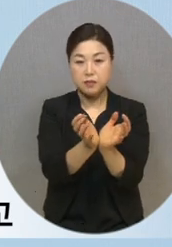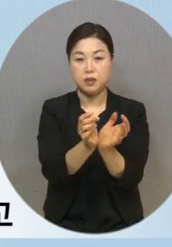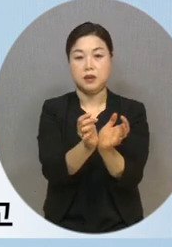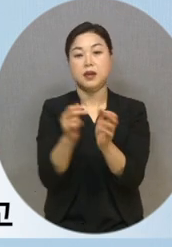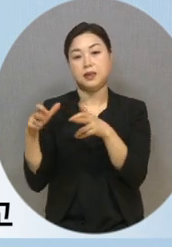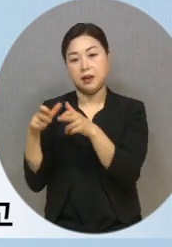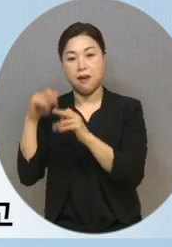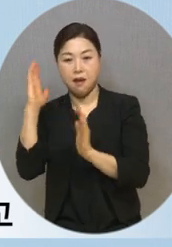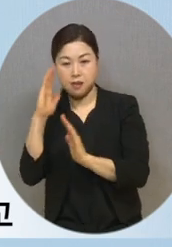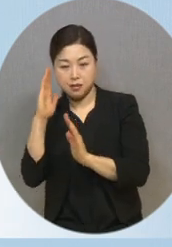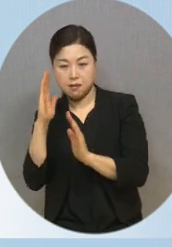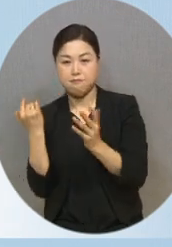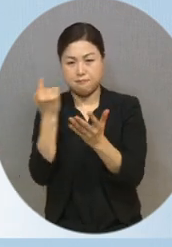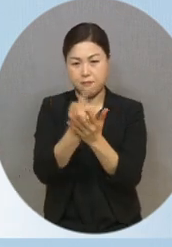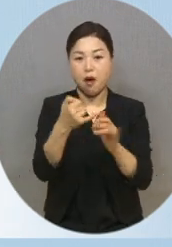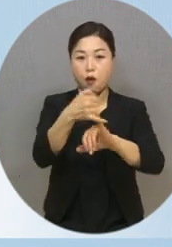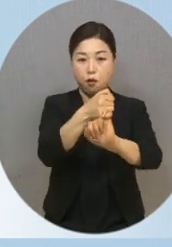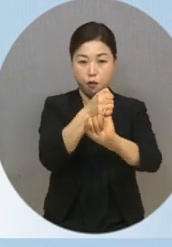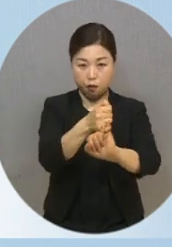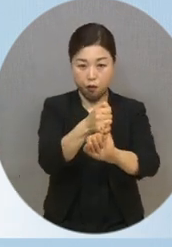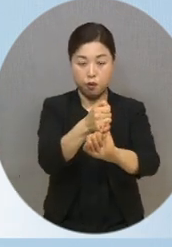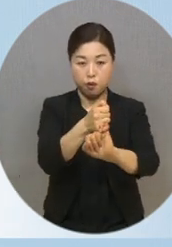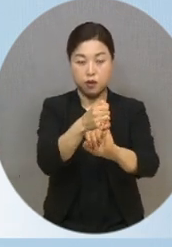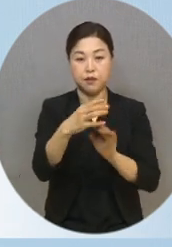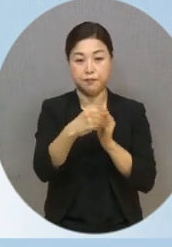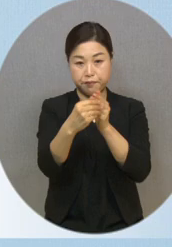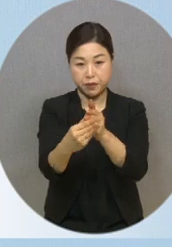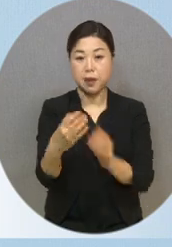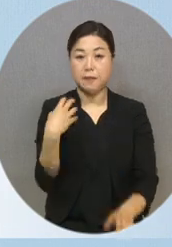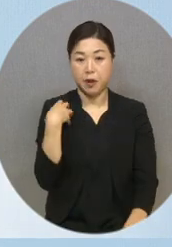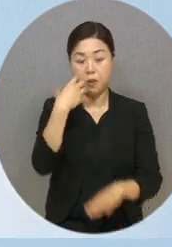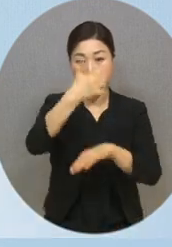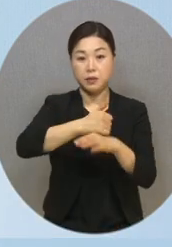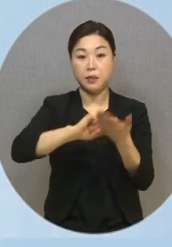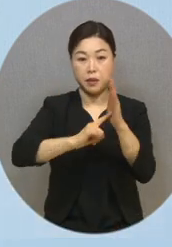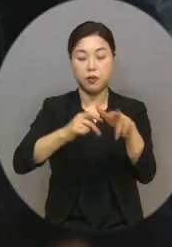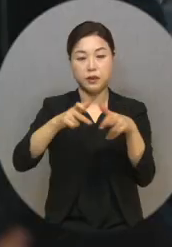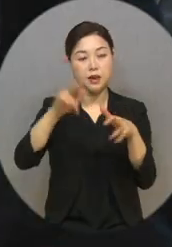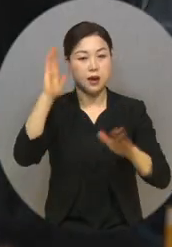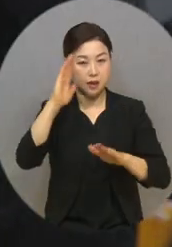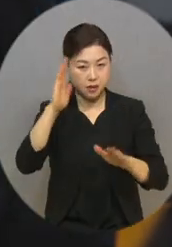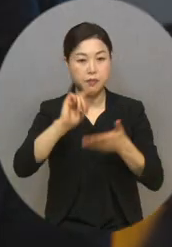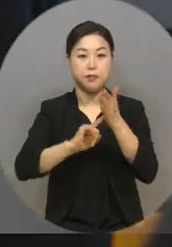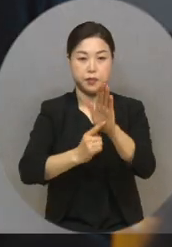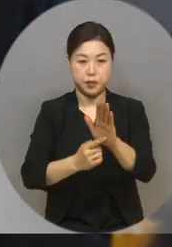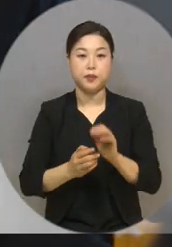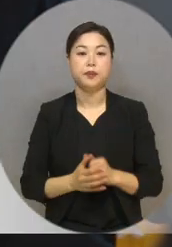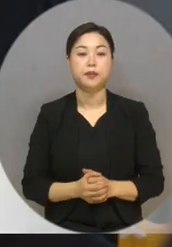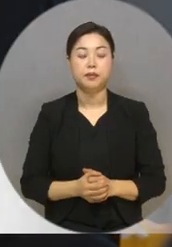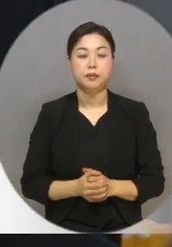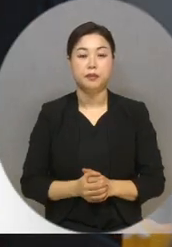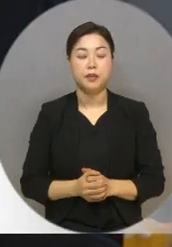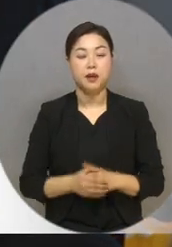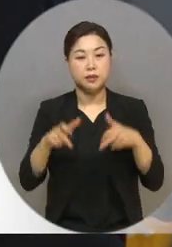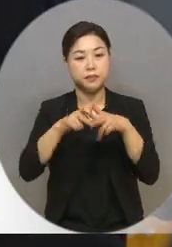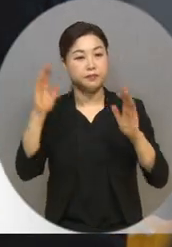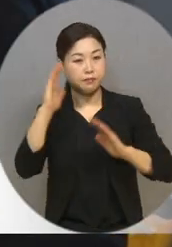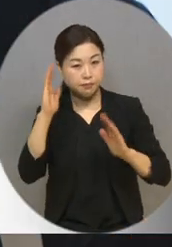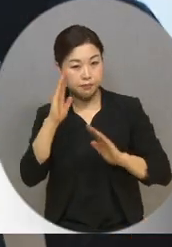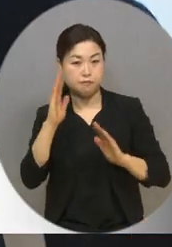해서 이끌어가고 마지막 날 발표도 장애 학생이 발표하도록 되어 있습니다. 행사는 장애 학생의 사회